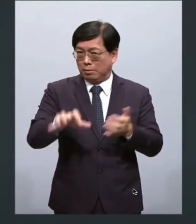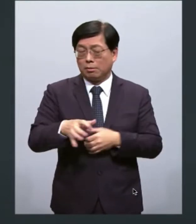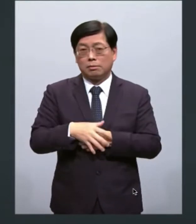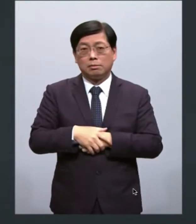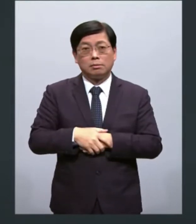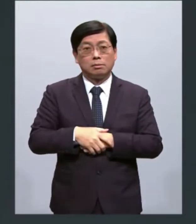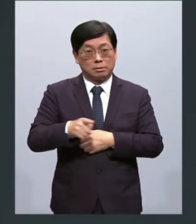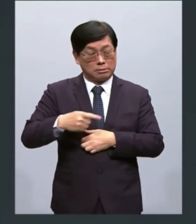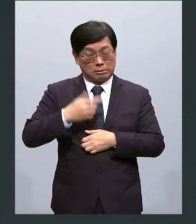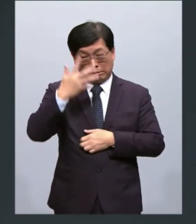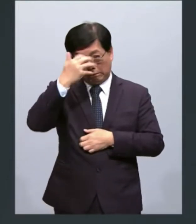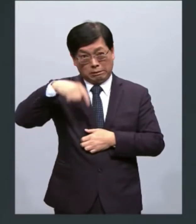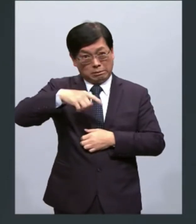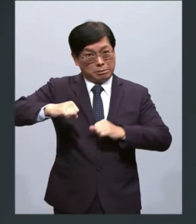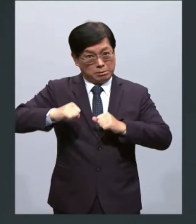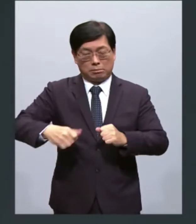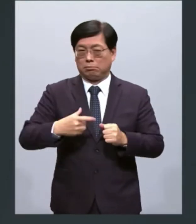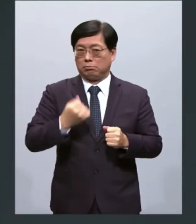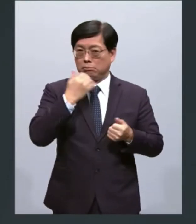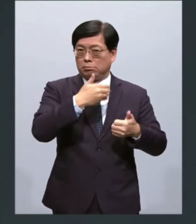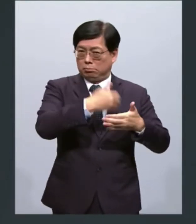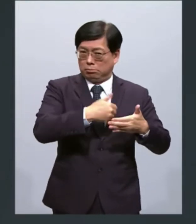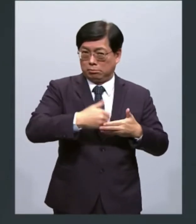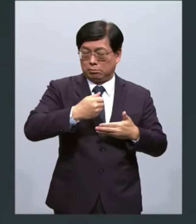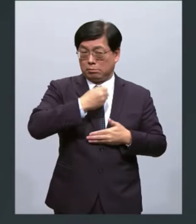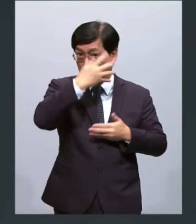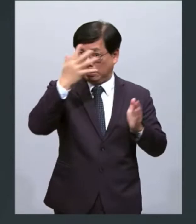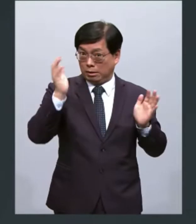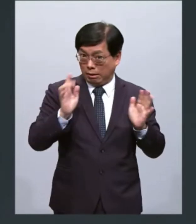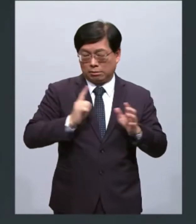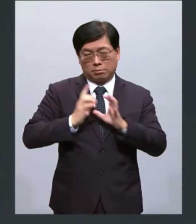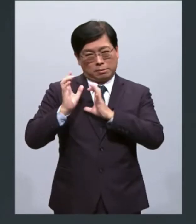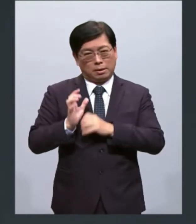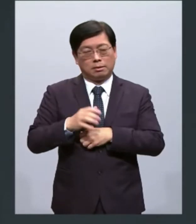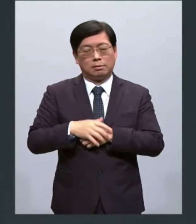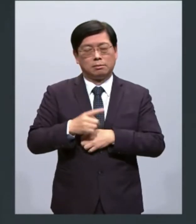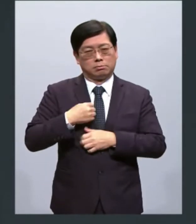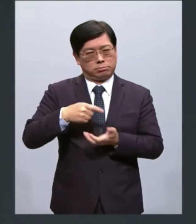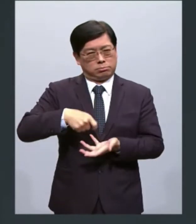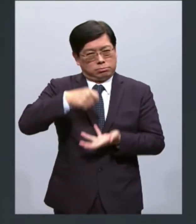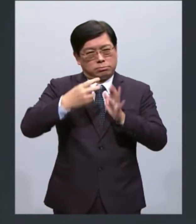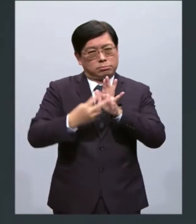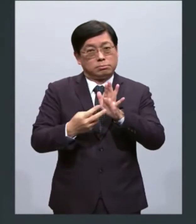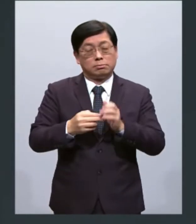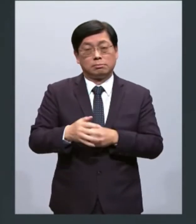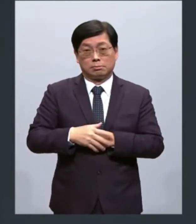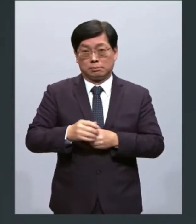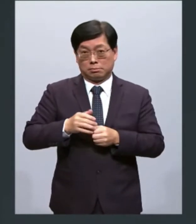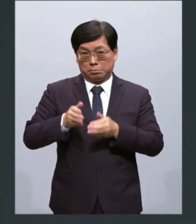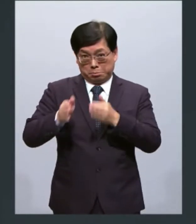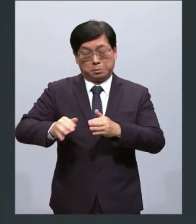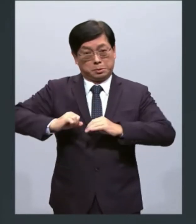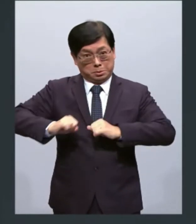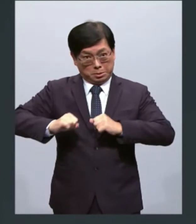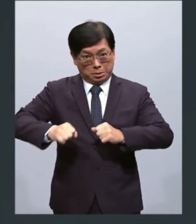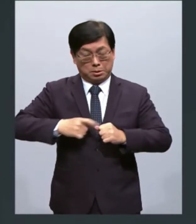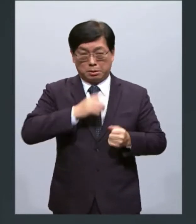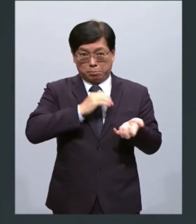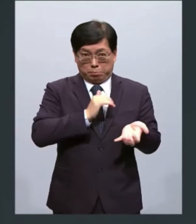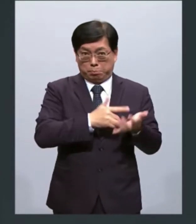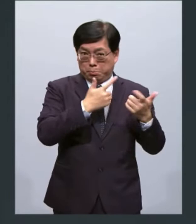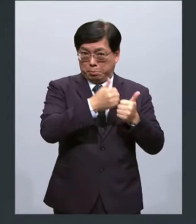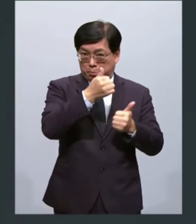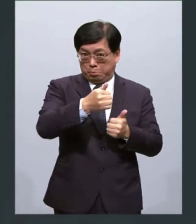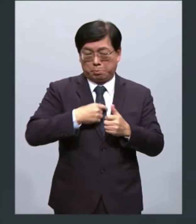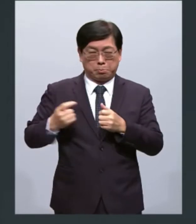望长者的健康也可以减少年轻子女的负担。因此我主张投资健康、有效医疗、永续健